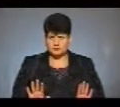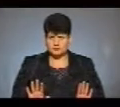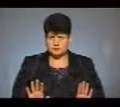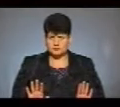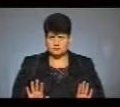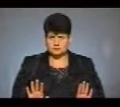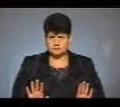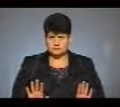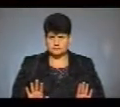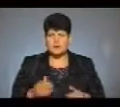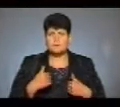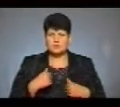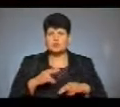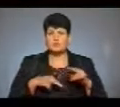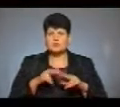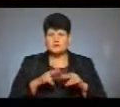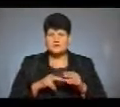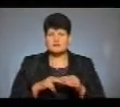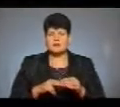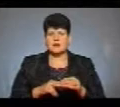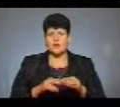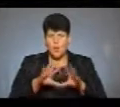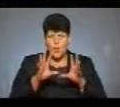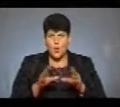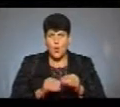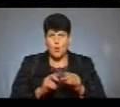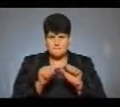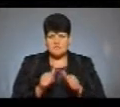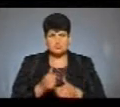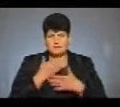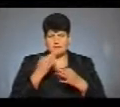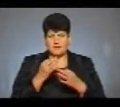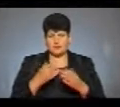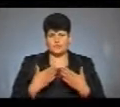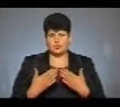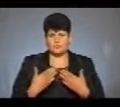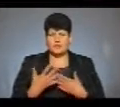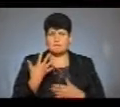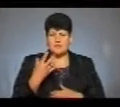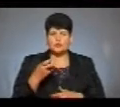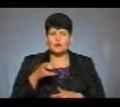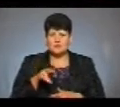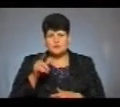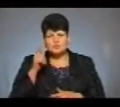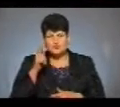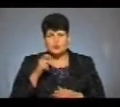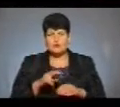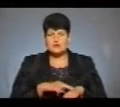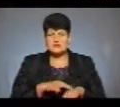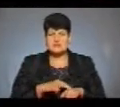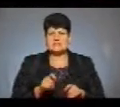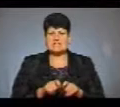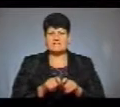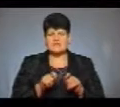Ми до будівництва цього комплексу не маємо ніяких відношень. 5 липня чортківські поліцейські відкрили кримінальне провадження за фактом наруги